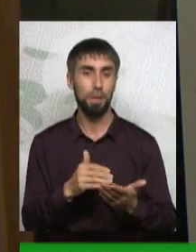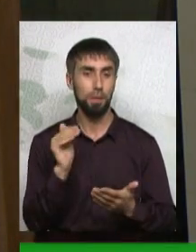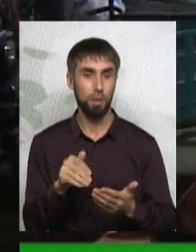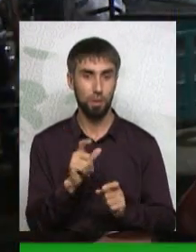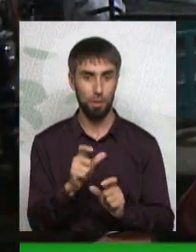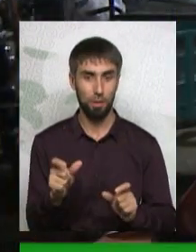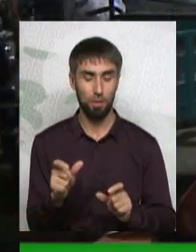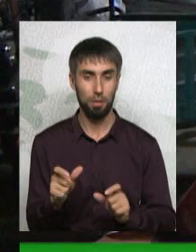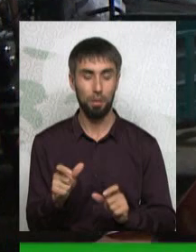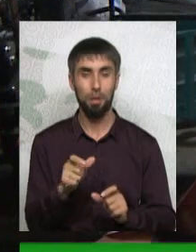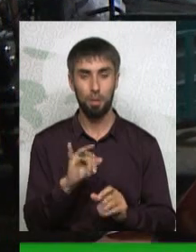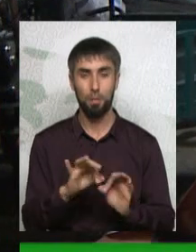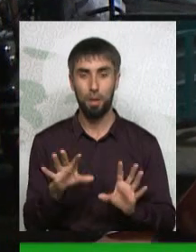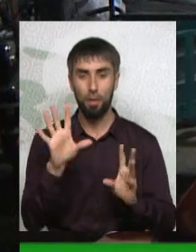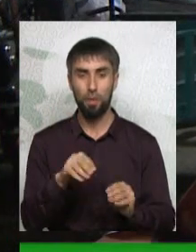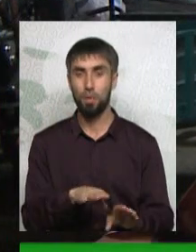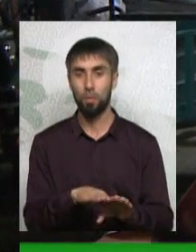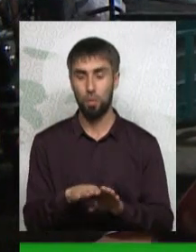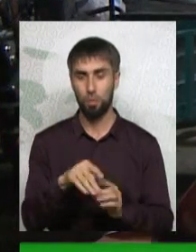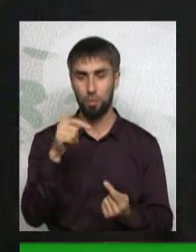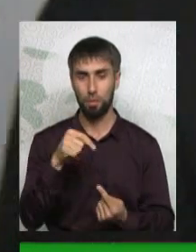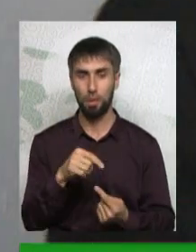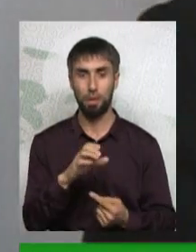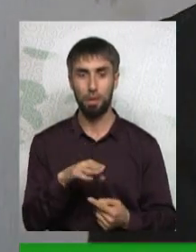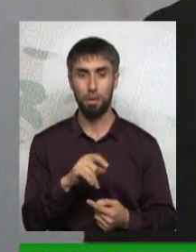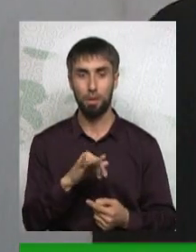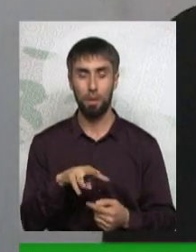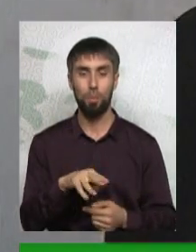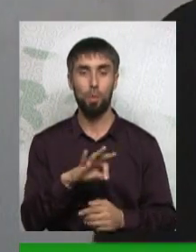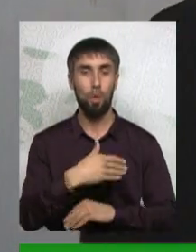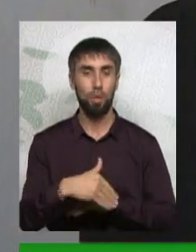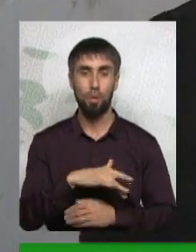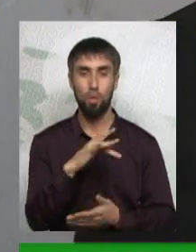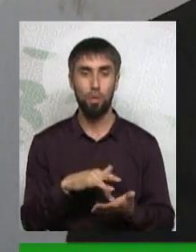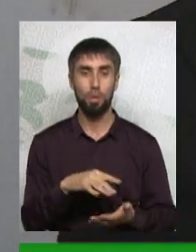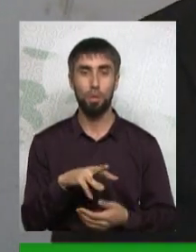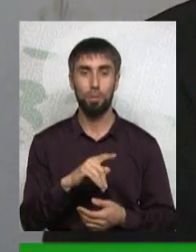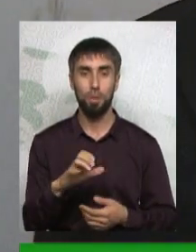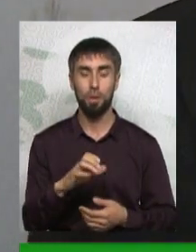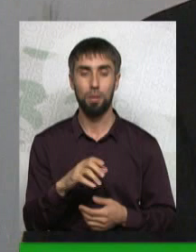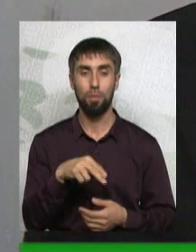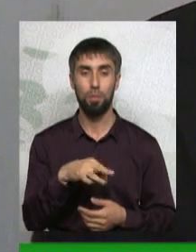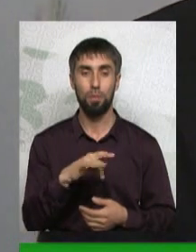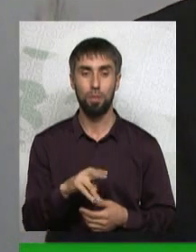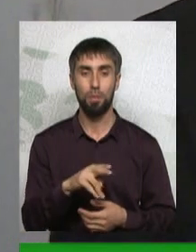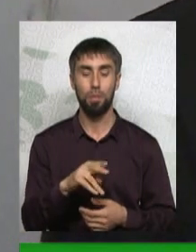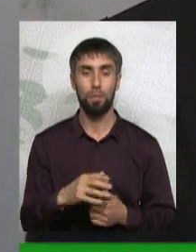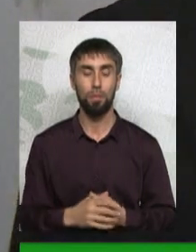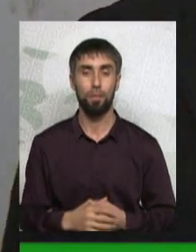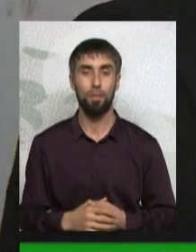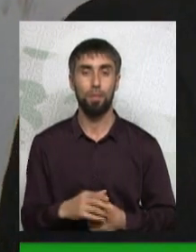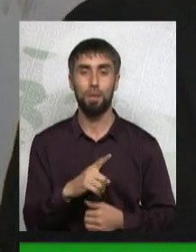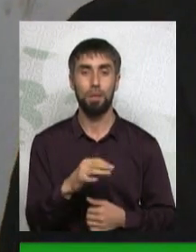84,5 тысяч человек. И практически все соответствуют стандартам. По адресу город Магас, проспект Зязикова, да, то есть в здании администрации